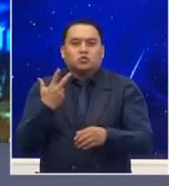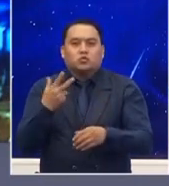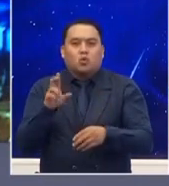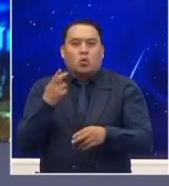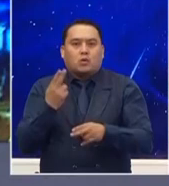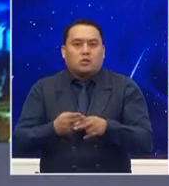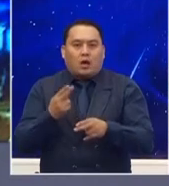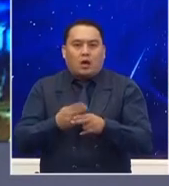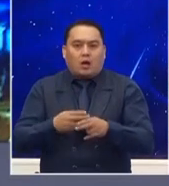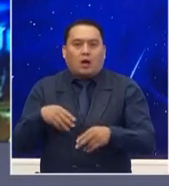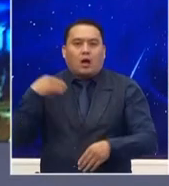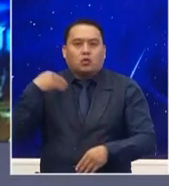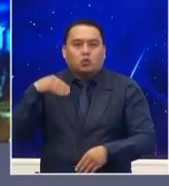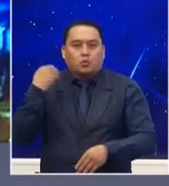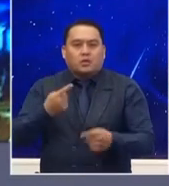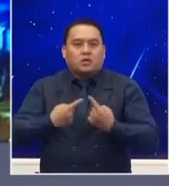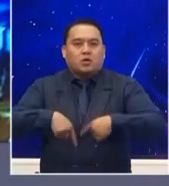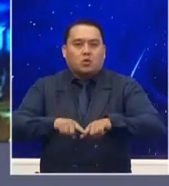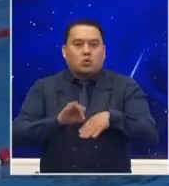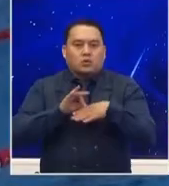Қазақстан чемпионаты Ақтөбе қаласында ұйымдастырылды.